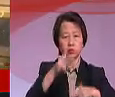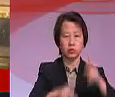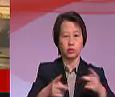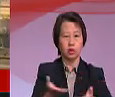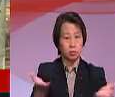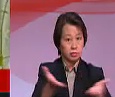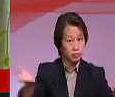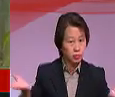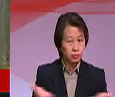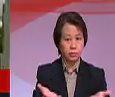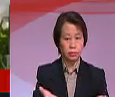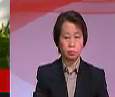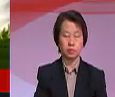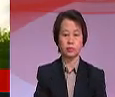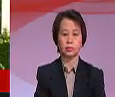penduduk setempat.